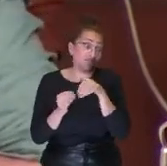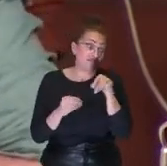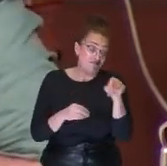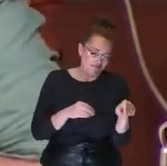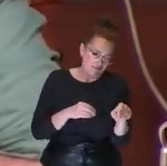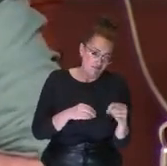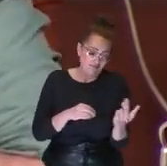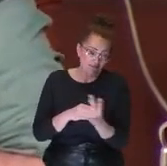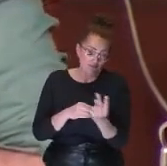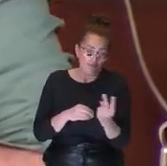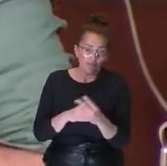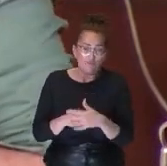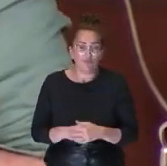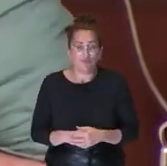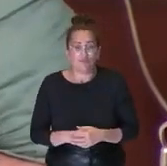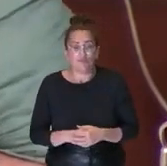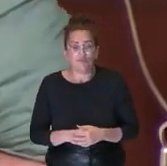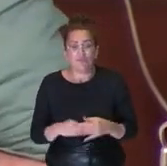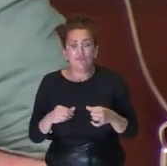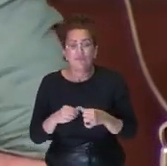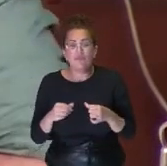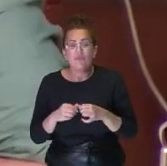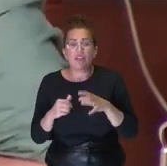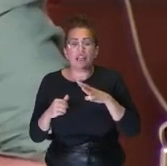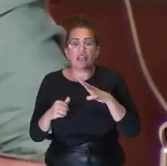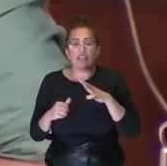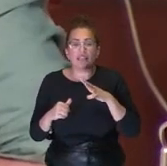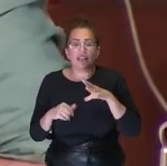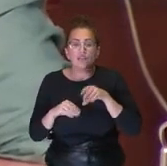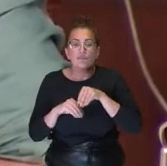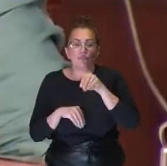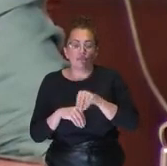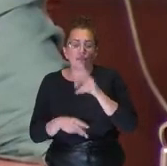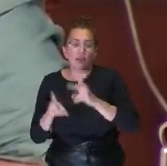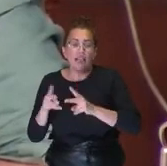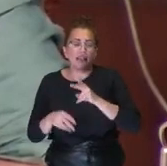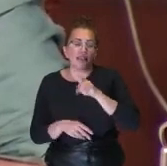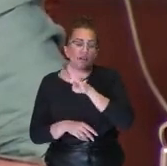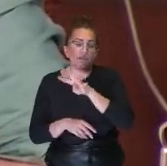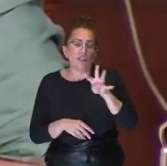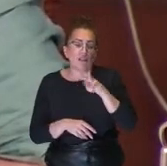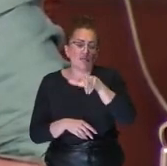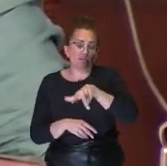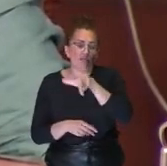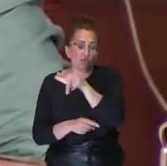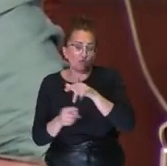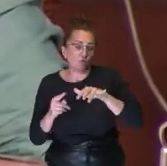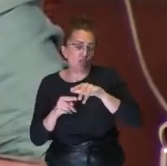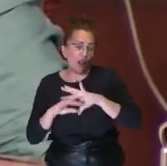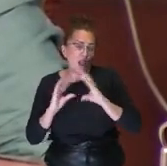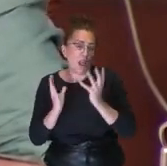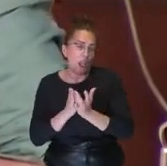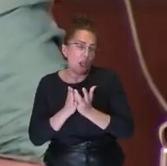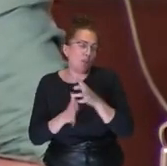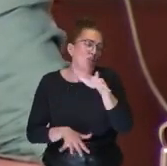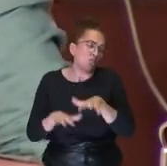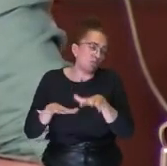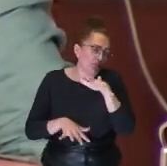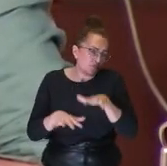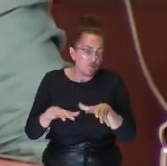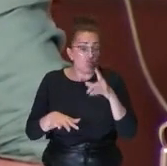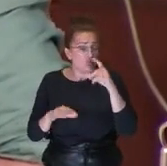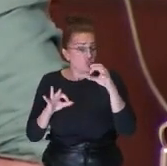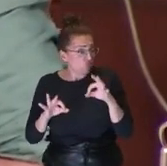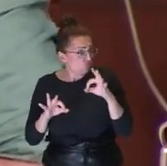diligenter 3 préemptions pour un potentiel de 44 logements sociaux. Donc on a une cellule qui se met en place et qui est en train de